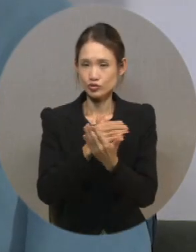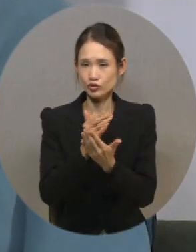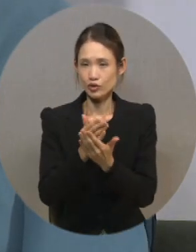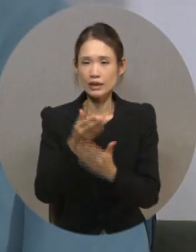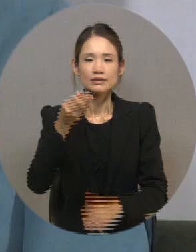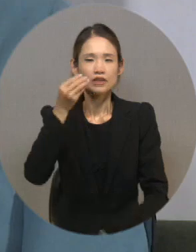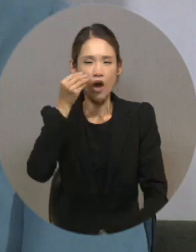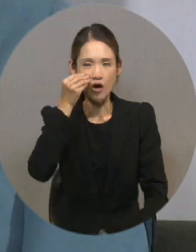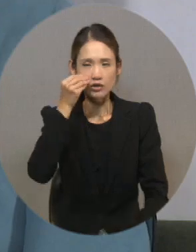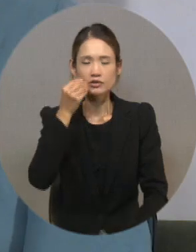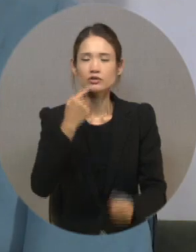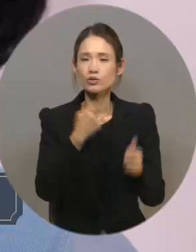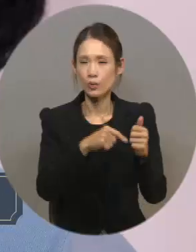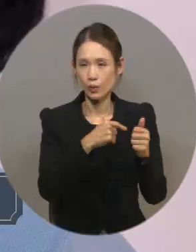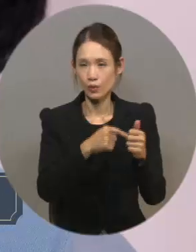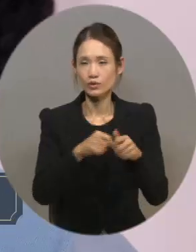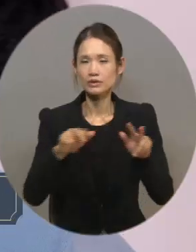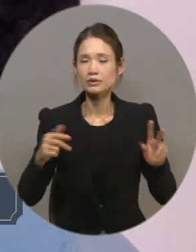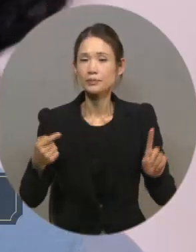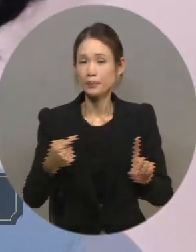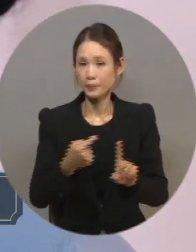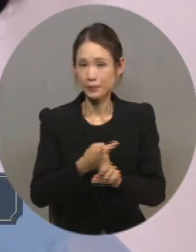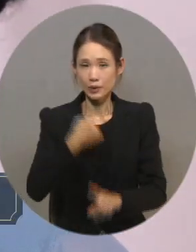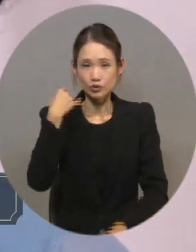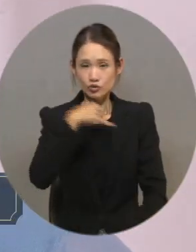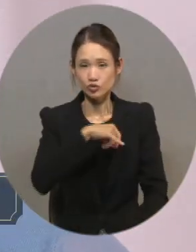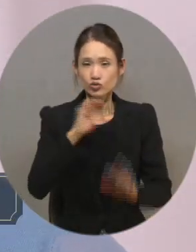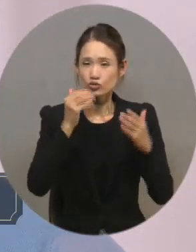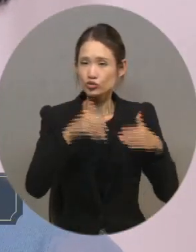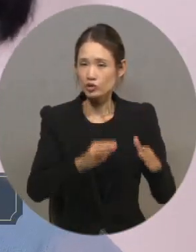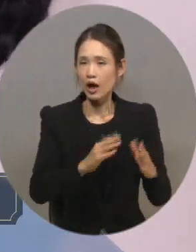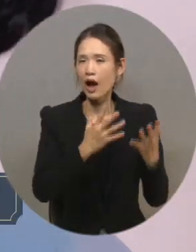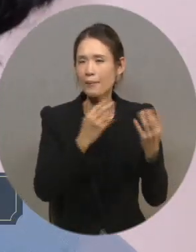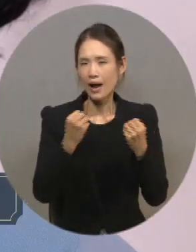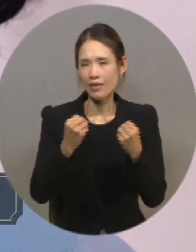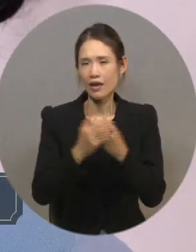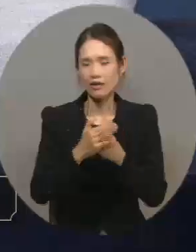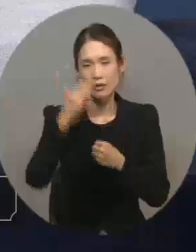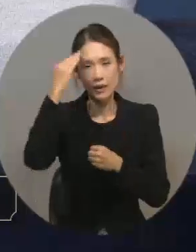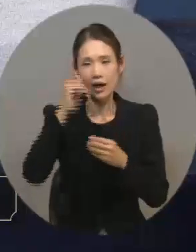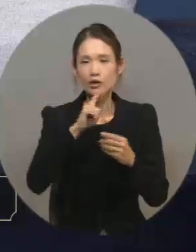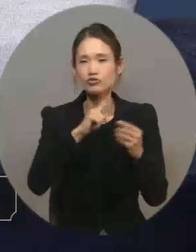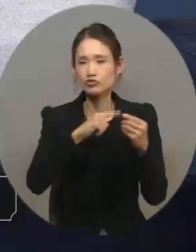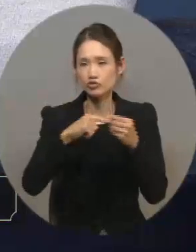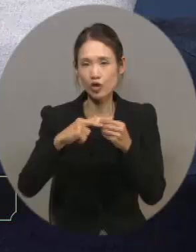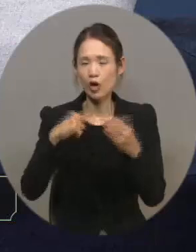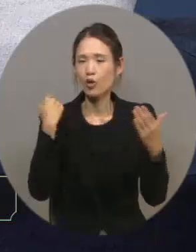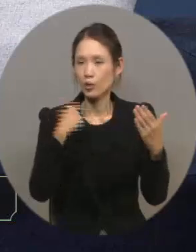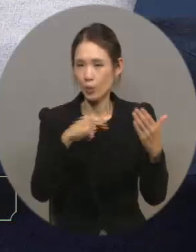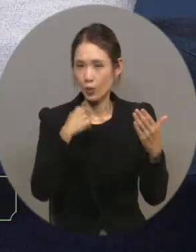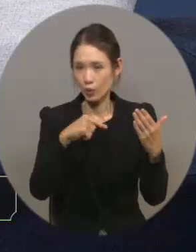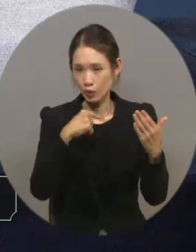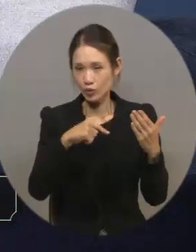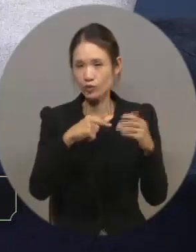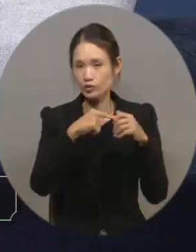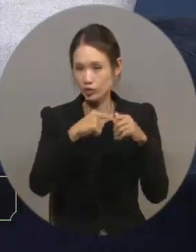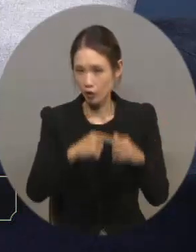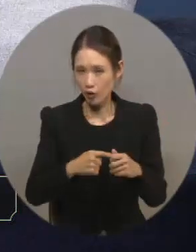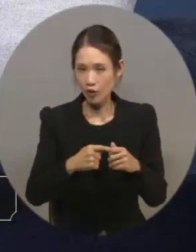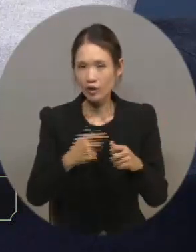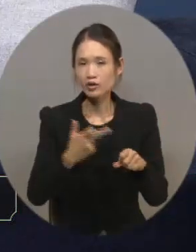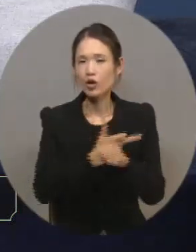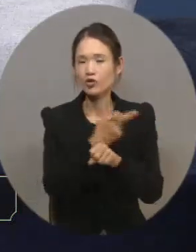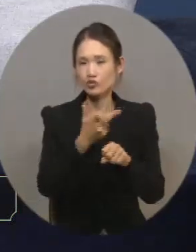교육을 주로 했다면 지금은 중국 출생 아이들이 많아서 한국어를 이제 체계적으로 이제 한